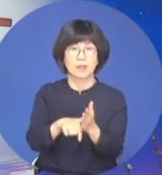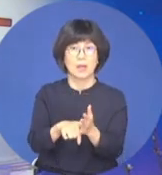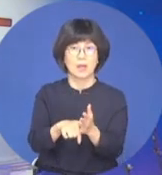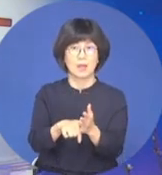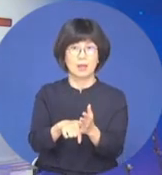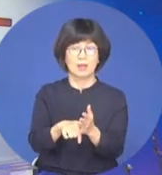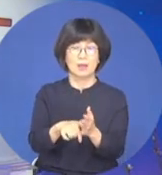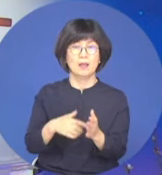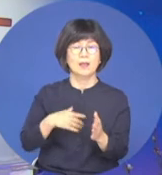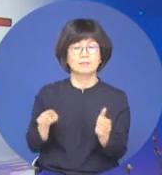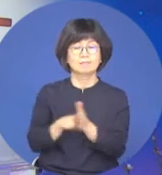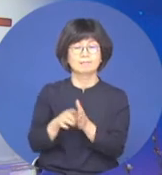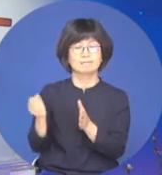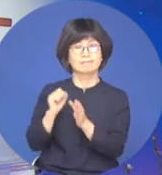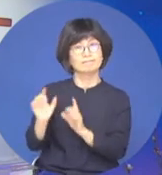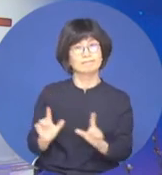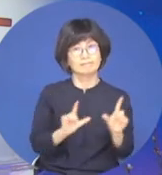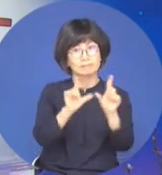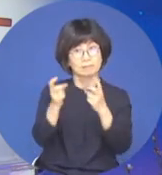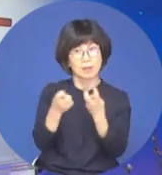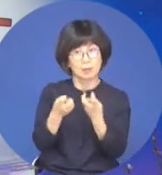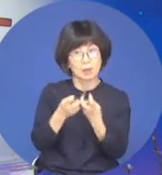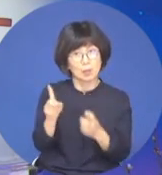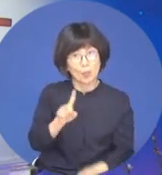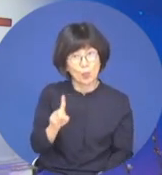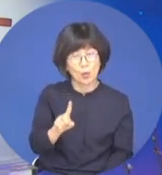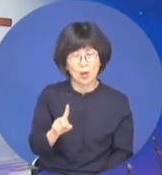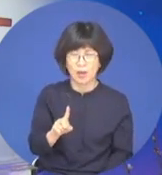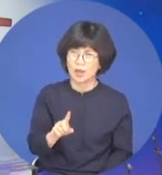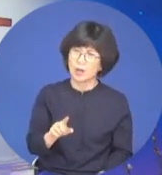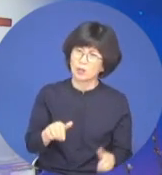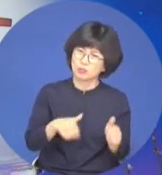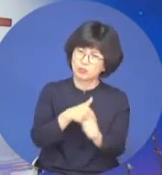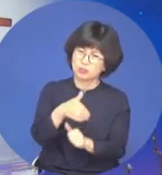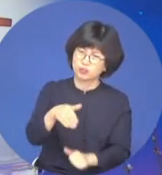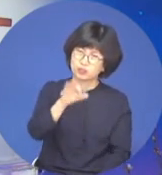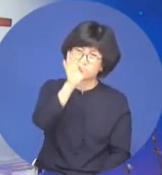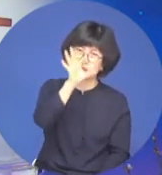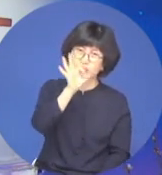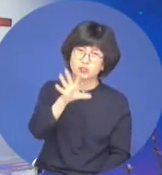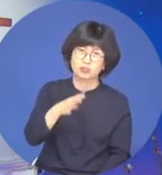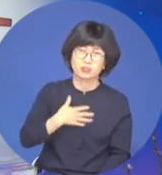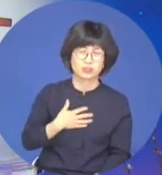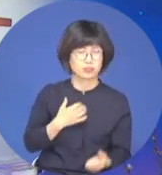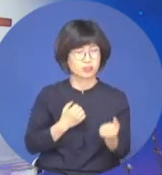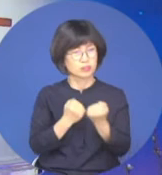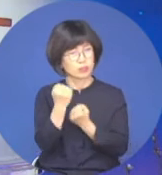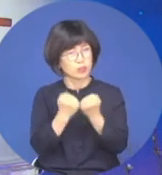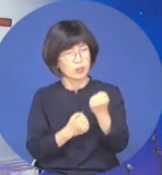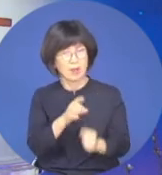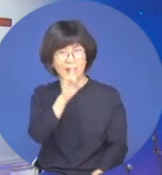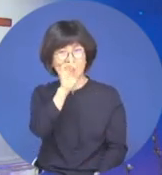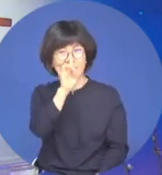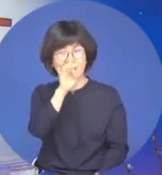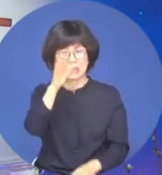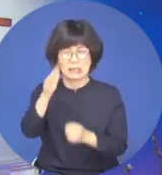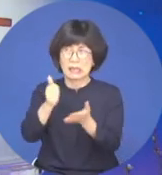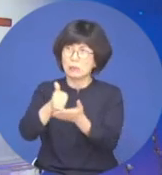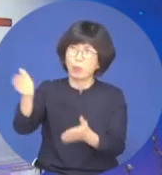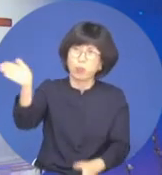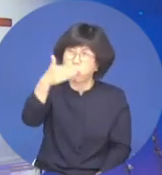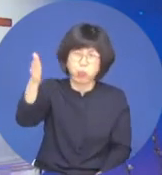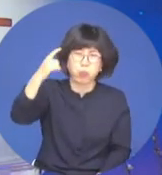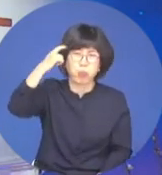믿음으로 사는 길은 이해가 안 되고 용납이 안 되고 심지어는 설명이 안 되고 이제는 하나님이 안 계신 것 같은 느낌이